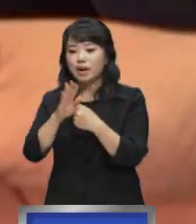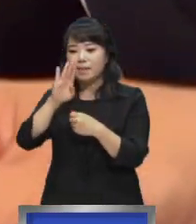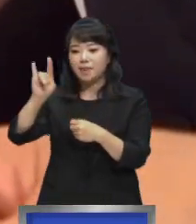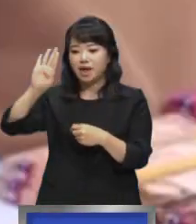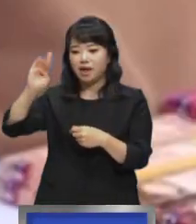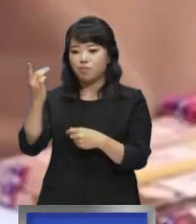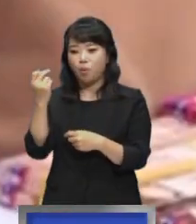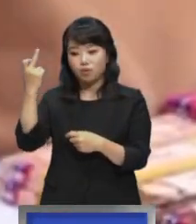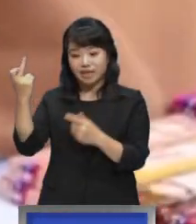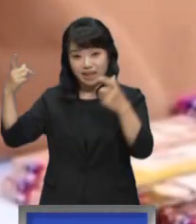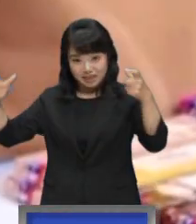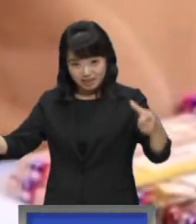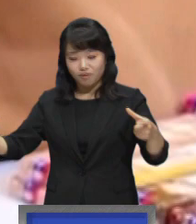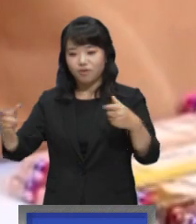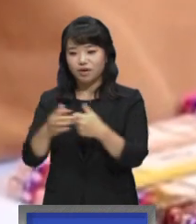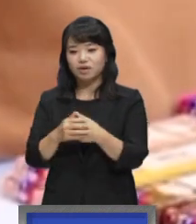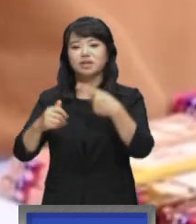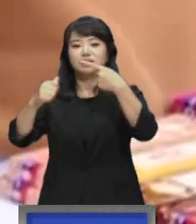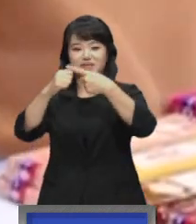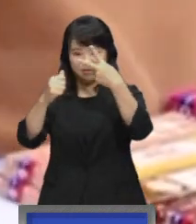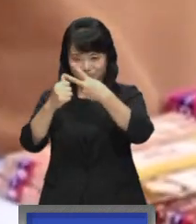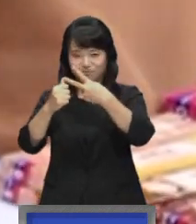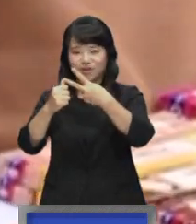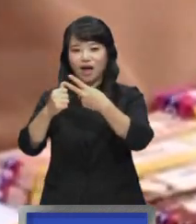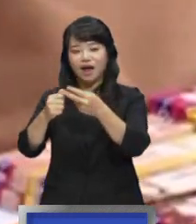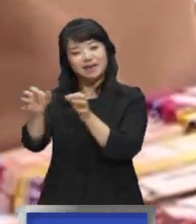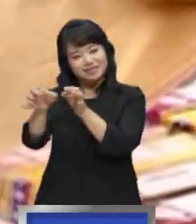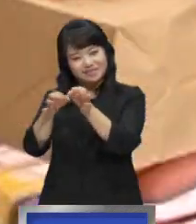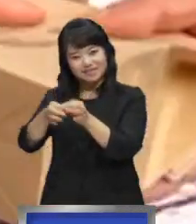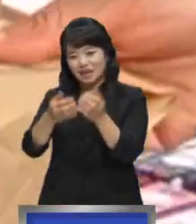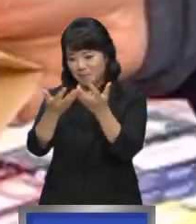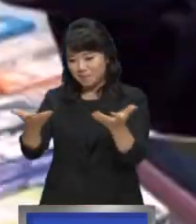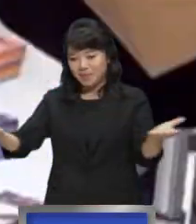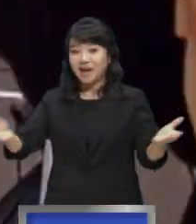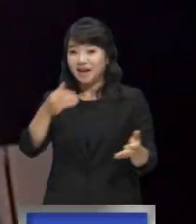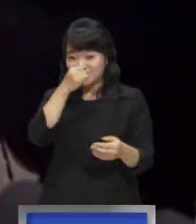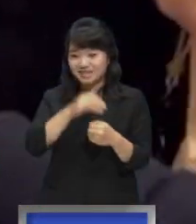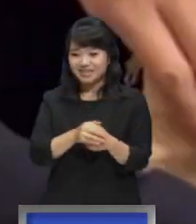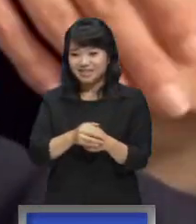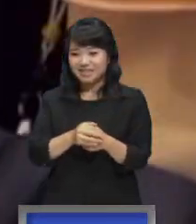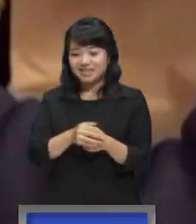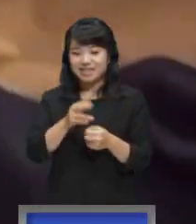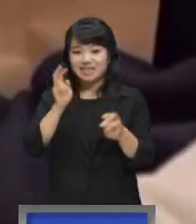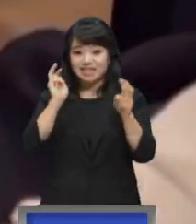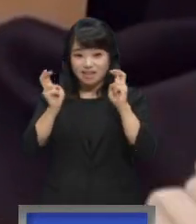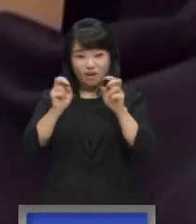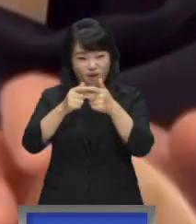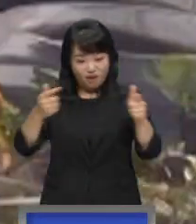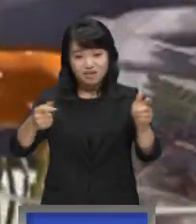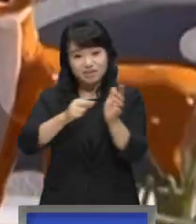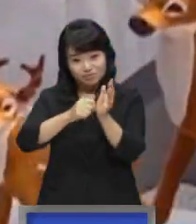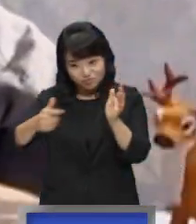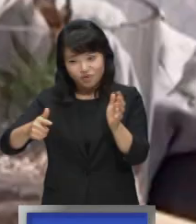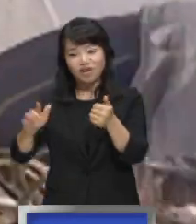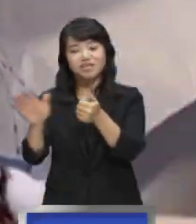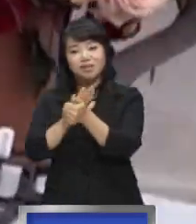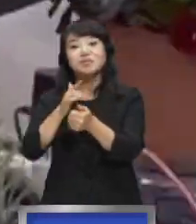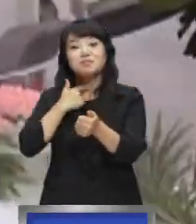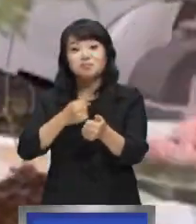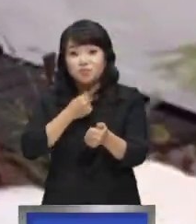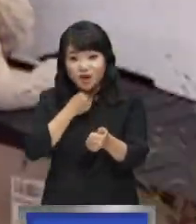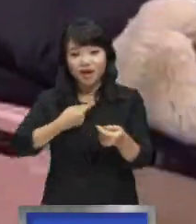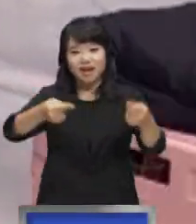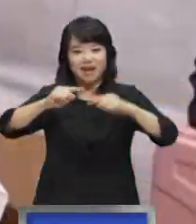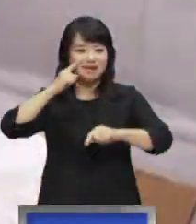배봉산 근린공원에서 올해 두 번째 이따마켓이 열린다고 하니 사회적 경제 조직의 다양한 제품과 서비스를 경험해